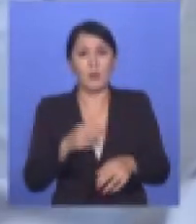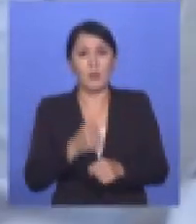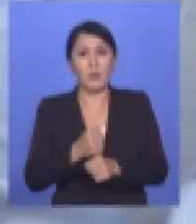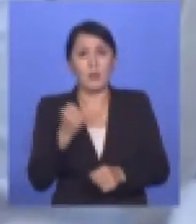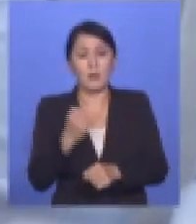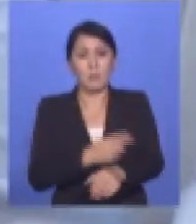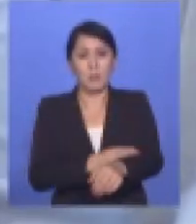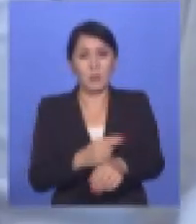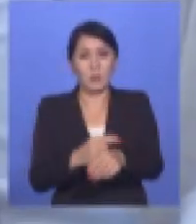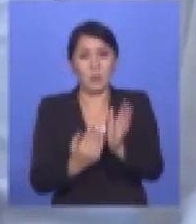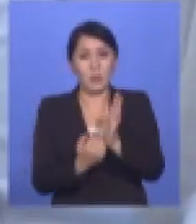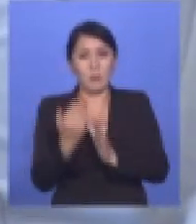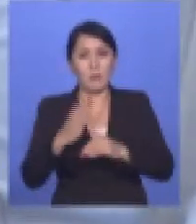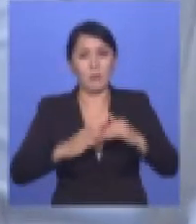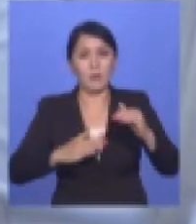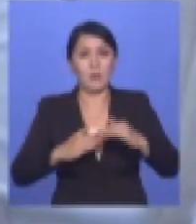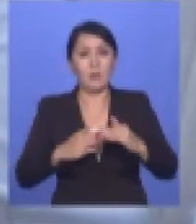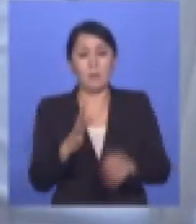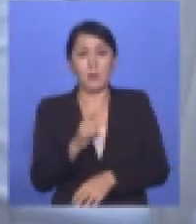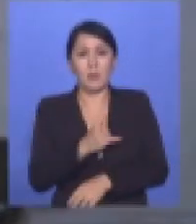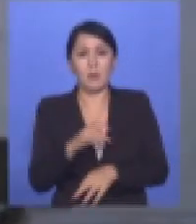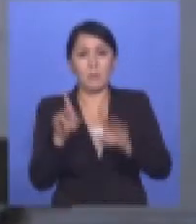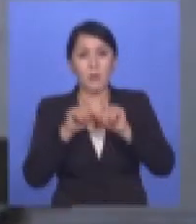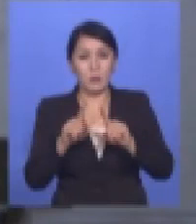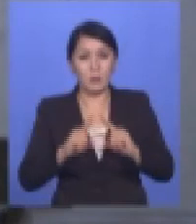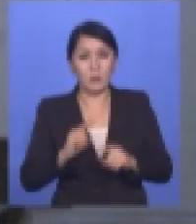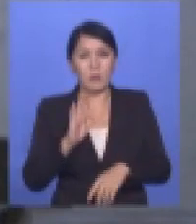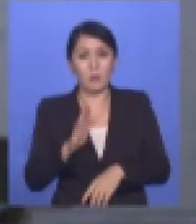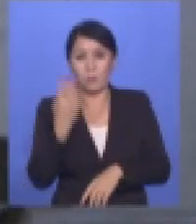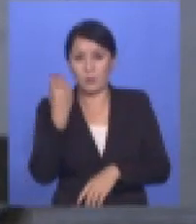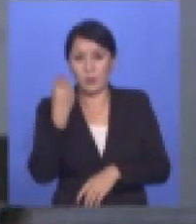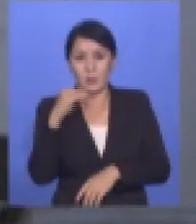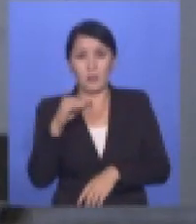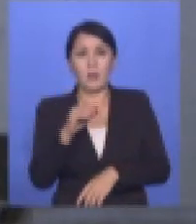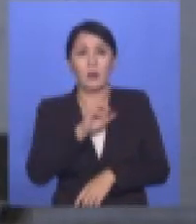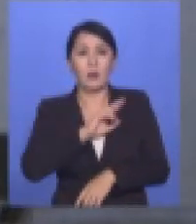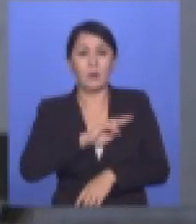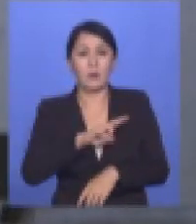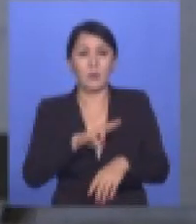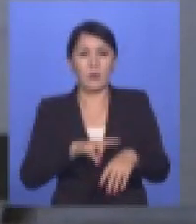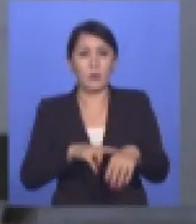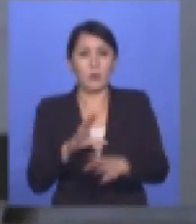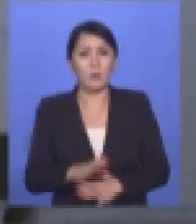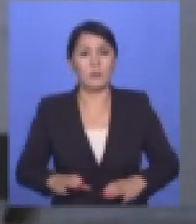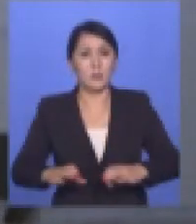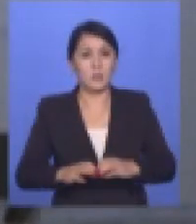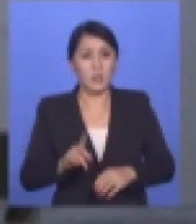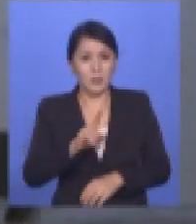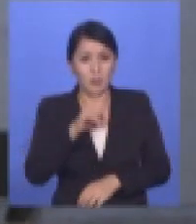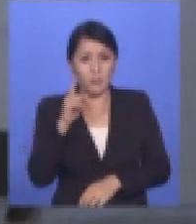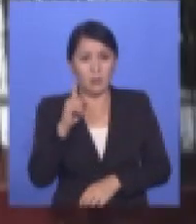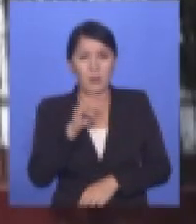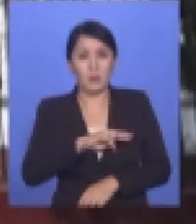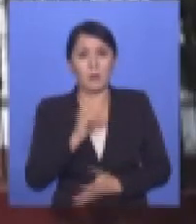полицейлер қатаң тәртібімен, жоғары кәсібилігімен және мәдениетімен ерекшеленуі тиіс. Бұл қасиеттерге қызметтегі жеке құрам мен